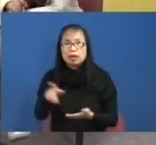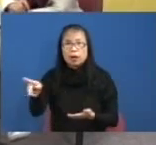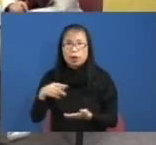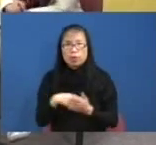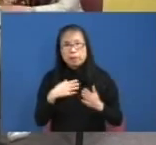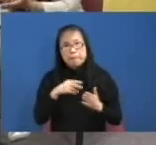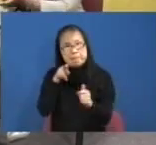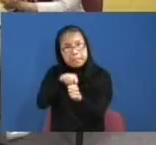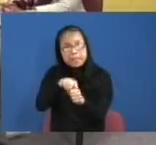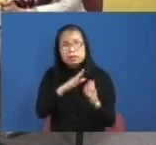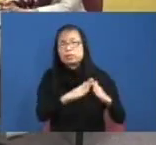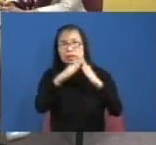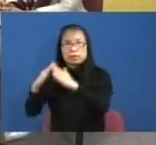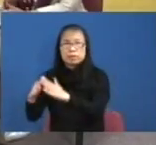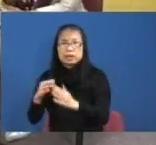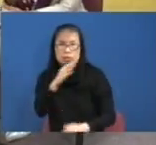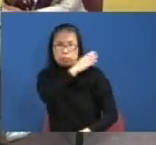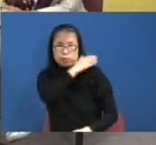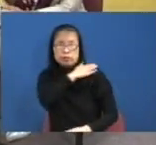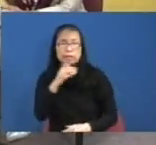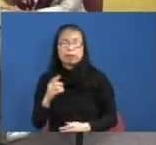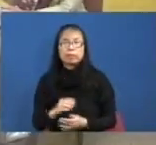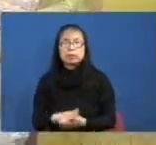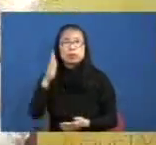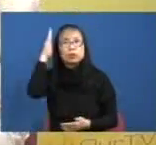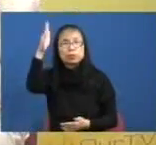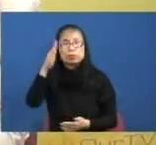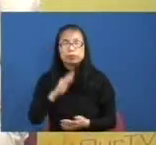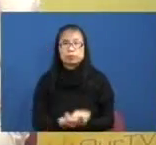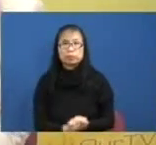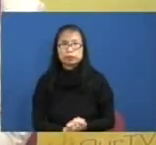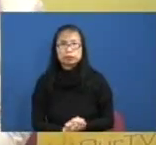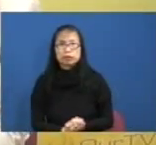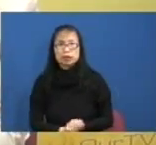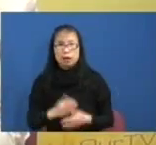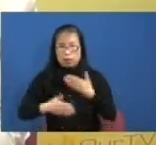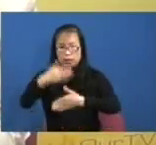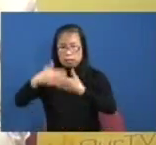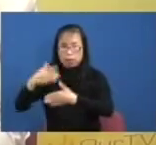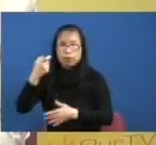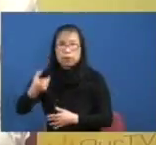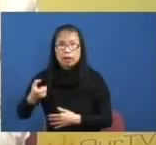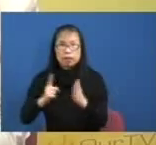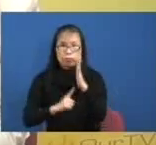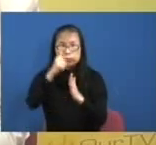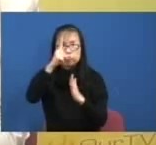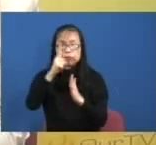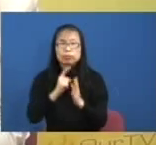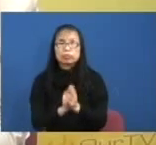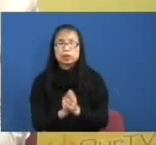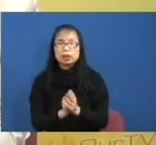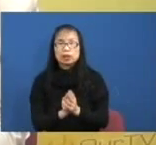咁解啫嘛，都係要負責埋呢啲。咁變咗其實將來嗰個隨住個樓價即係飆升咧，你嗰